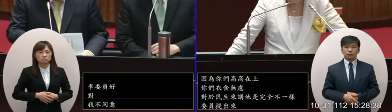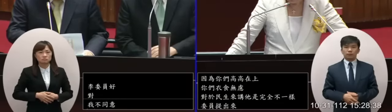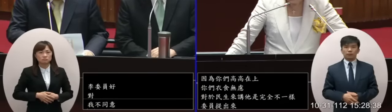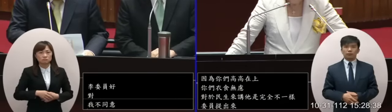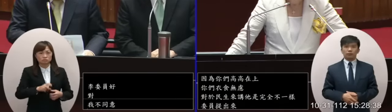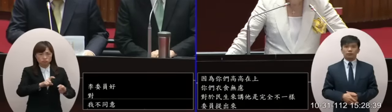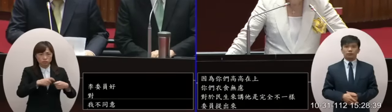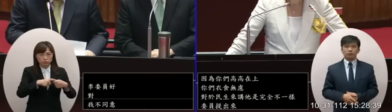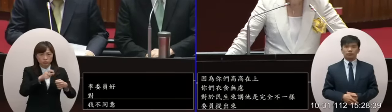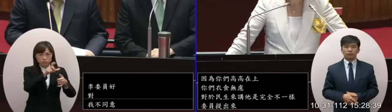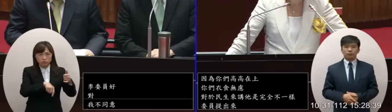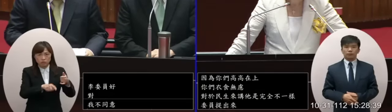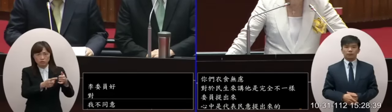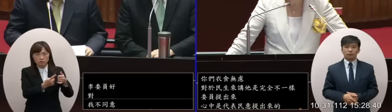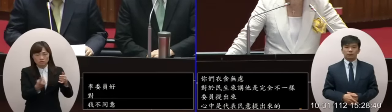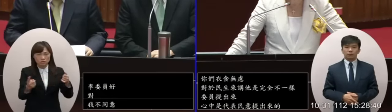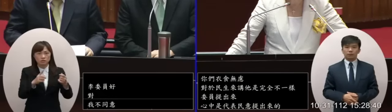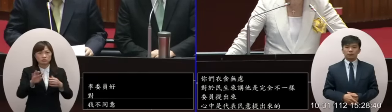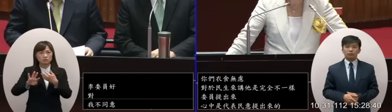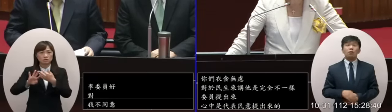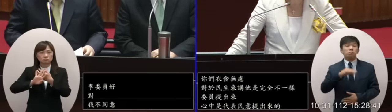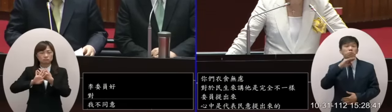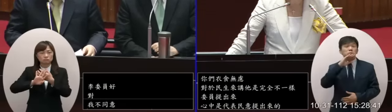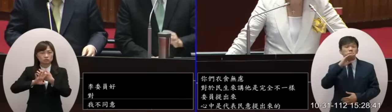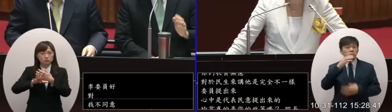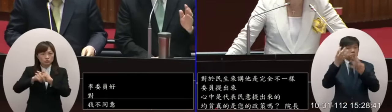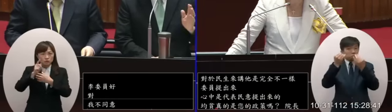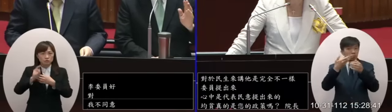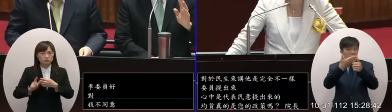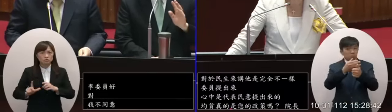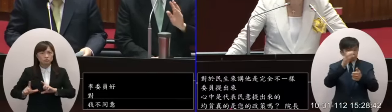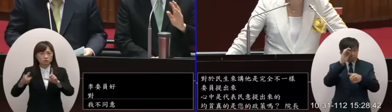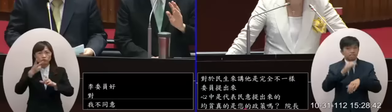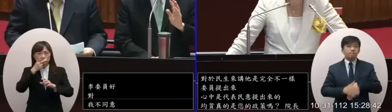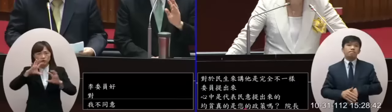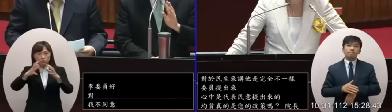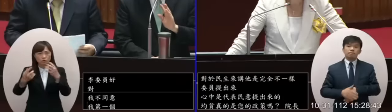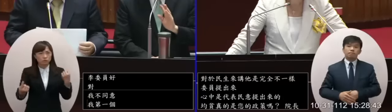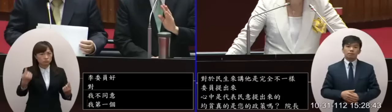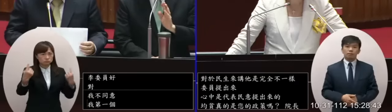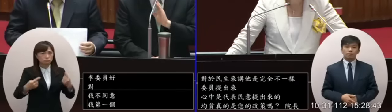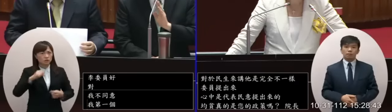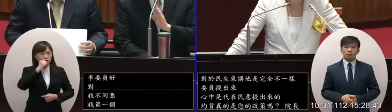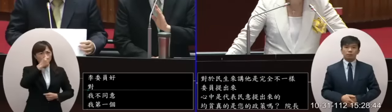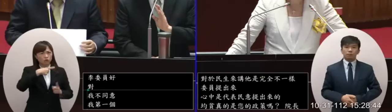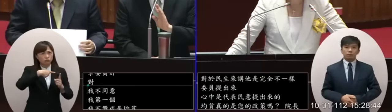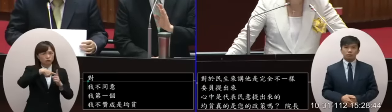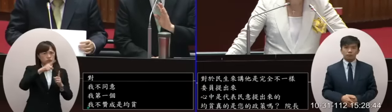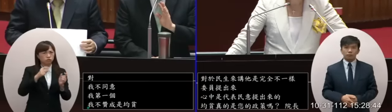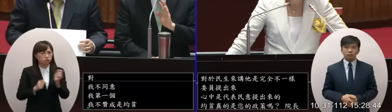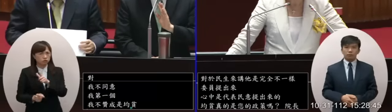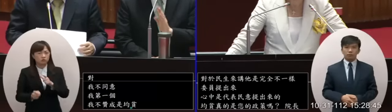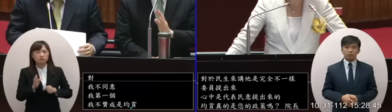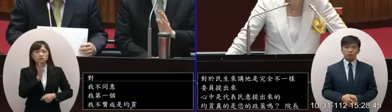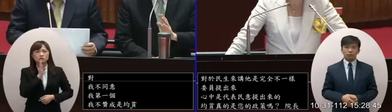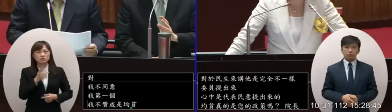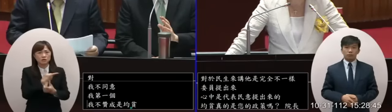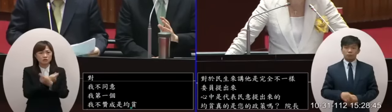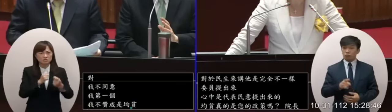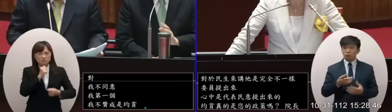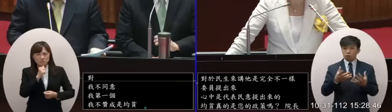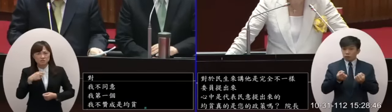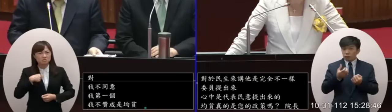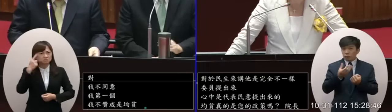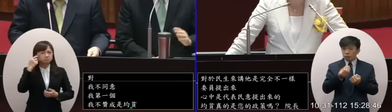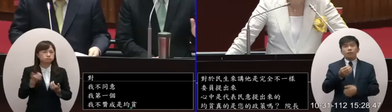起东亚的国家都要来的 我待会会给你看 好很多了。所以我觉得均平还有贫穷台湾，这个我没有办法， 你没有办法接受。